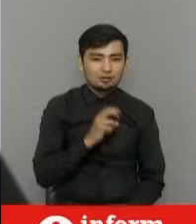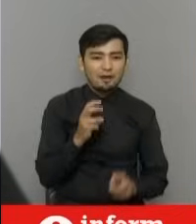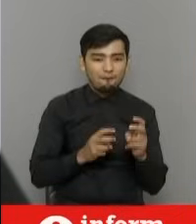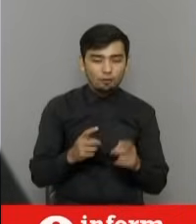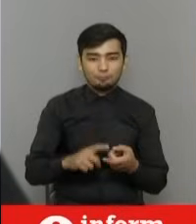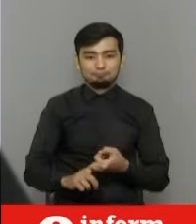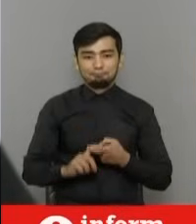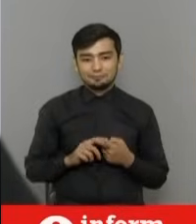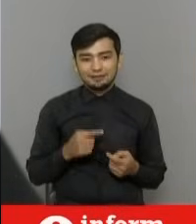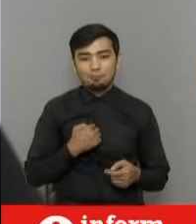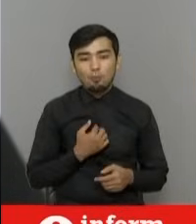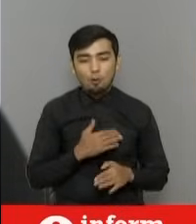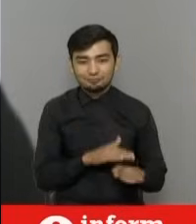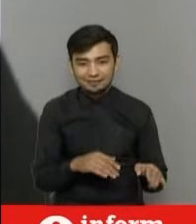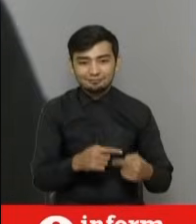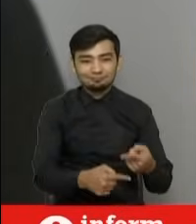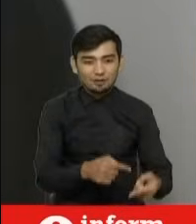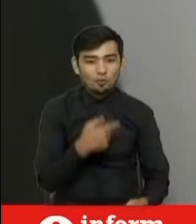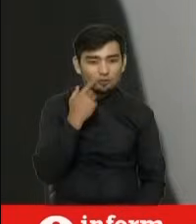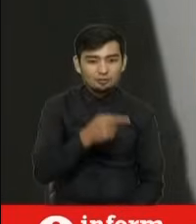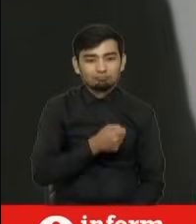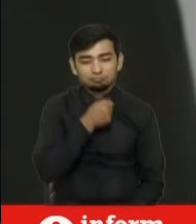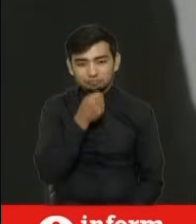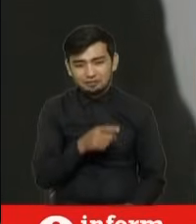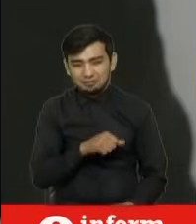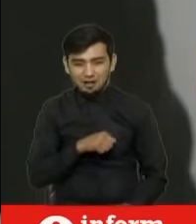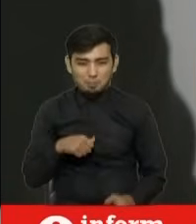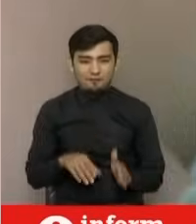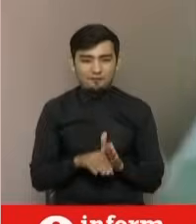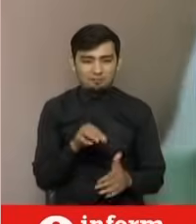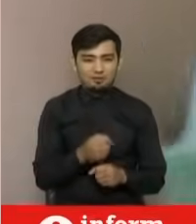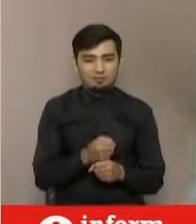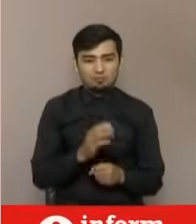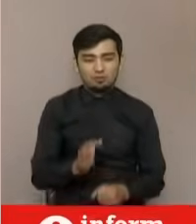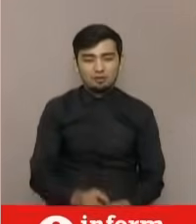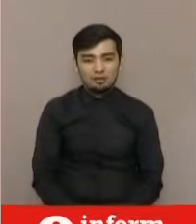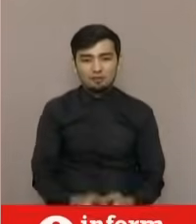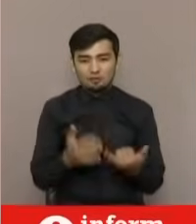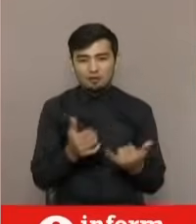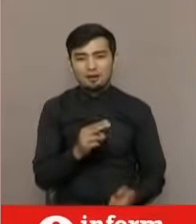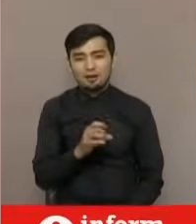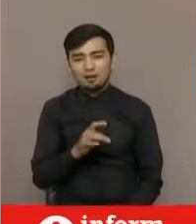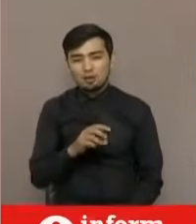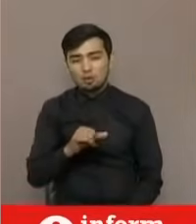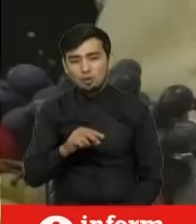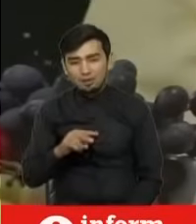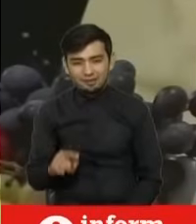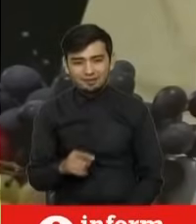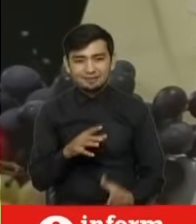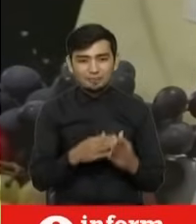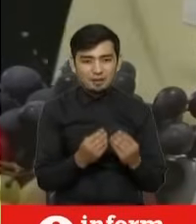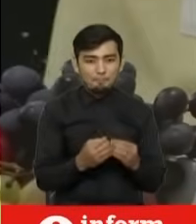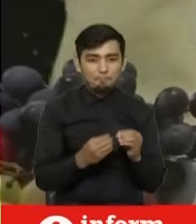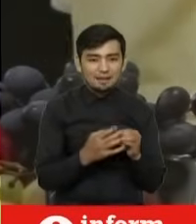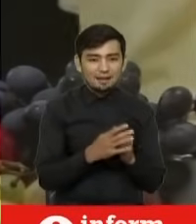касается моих уже детей думаю когда они вырастут сделают выбор сами на сегодня в Семье кайро вых и из улка вых подрастают